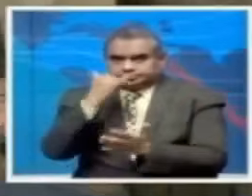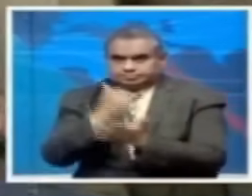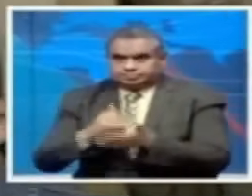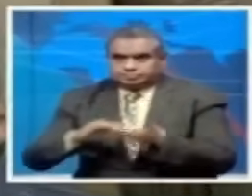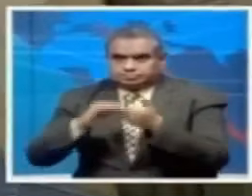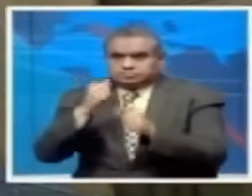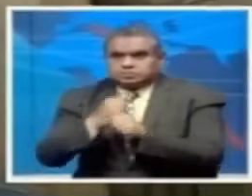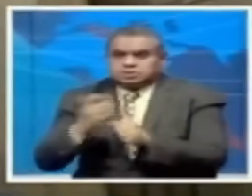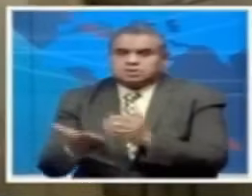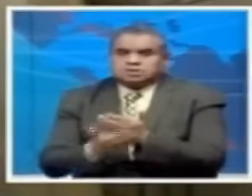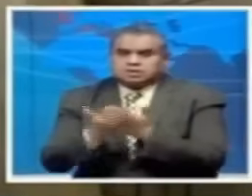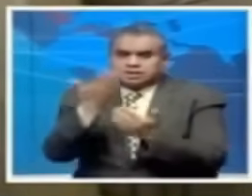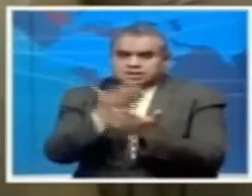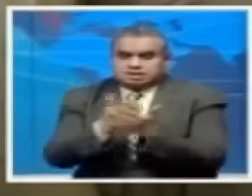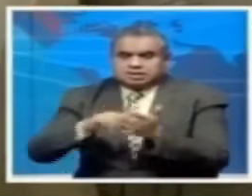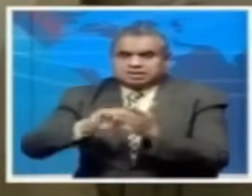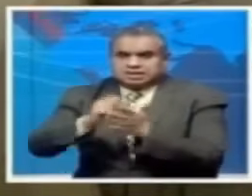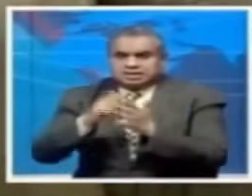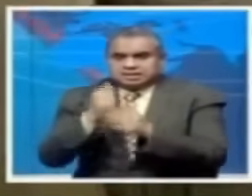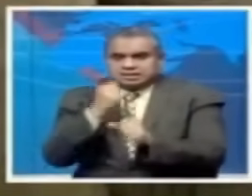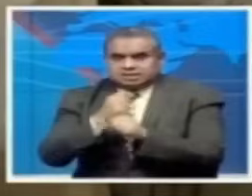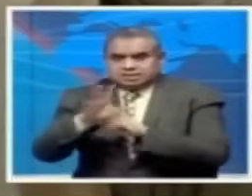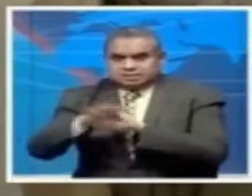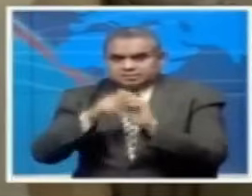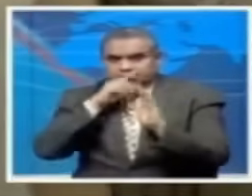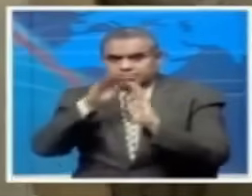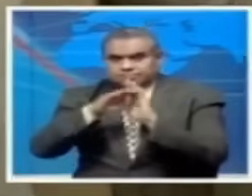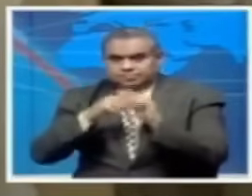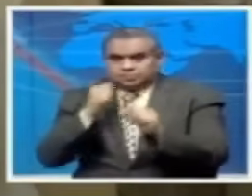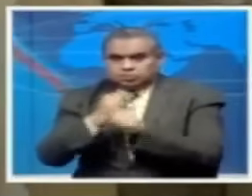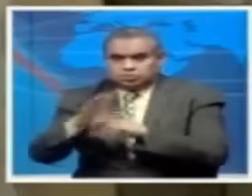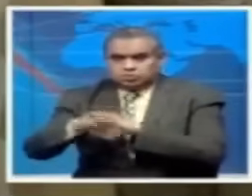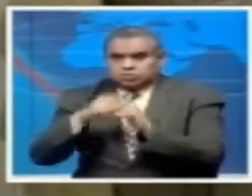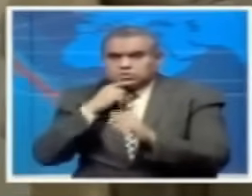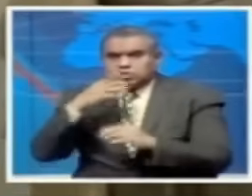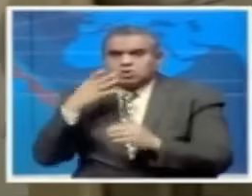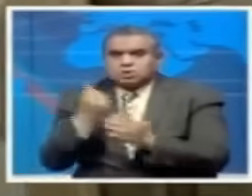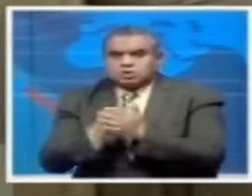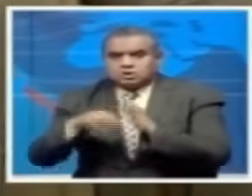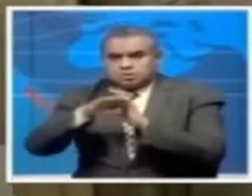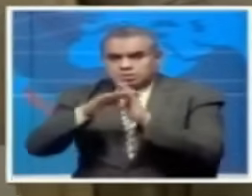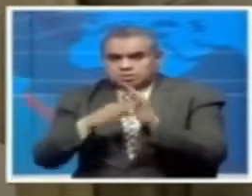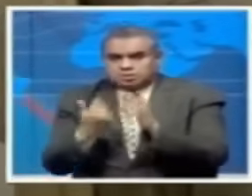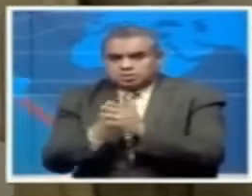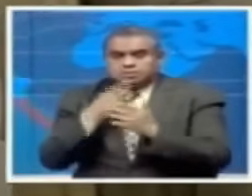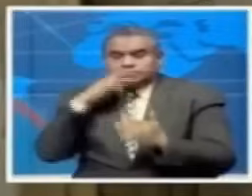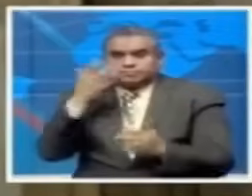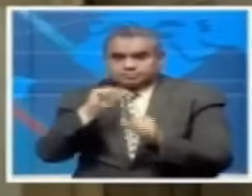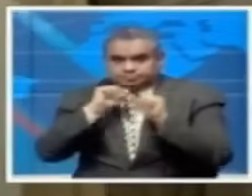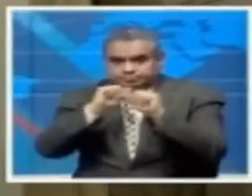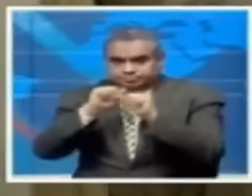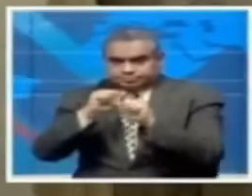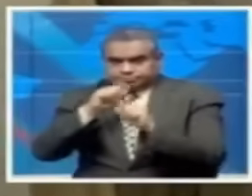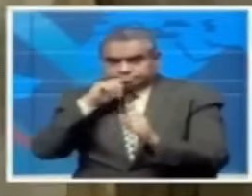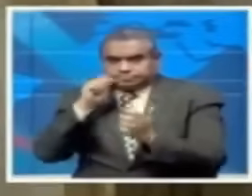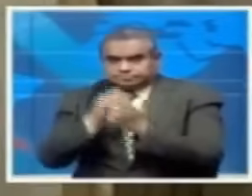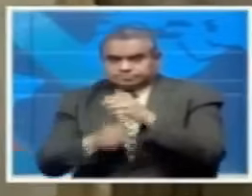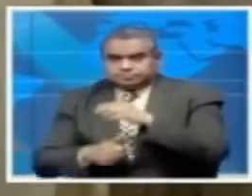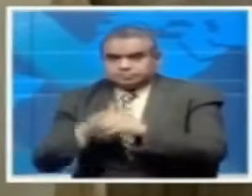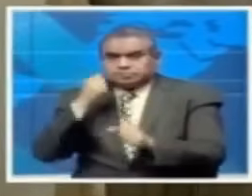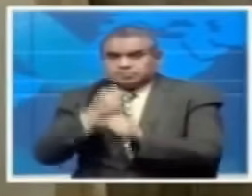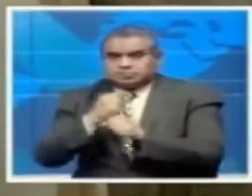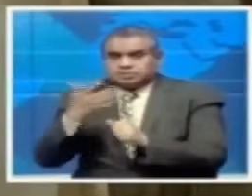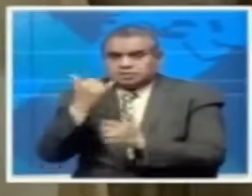ثالثة في طريقنا إلى ترابيزة مفاوضات وتفعيل حل الدولتين. وأنا أعتقد أن على الرغم من